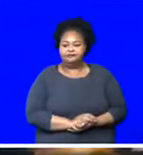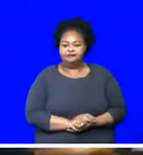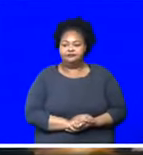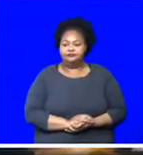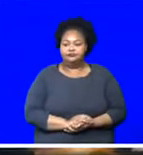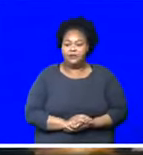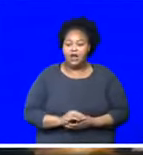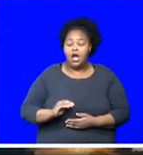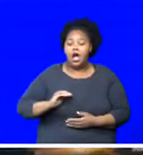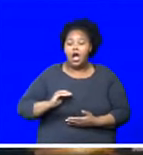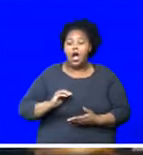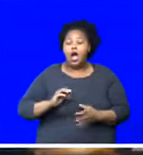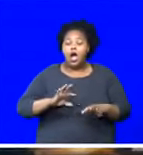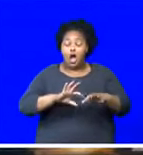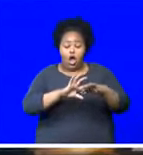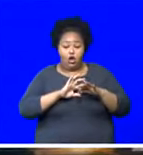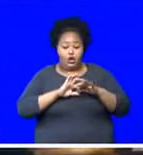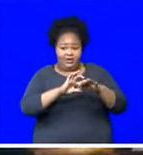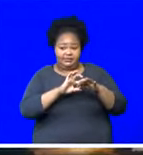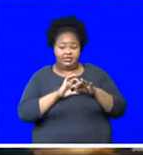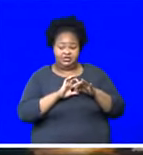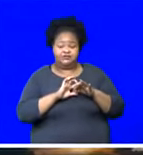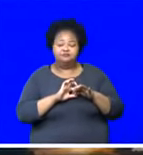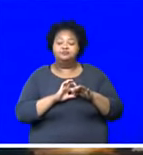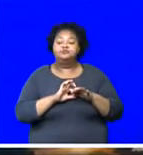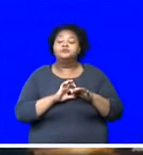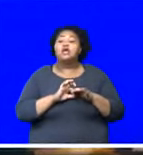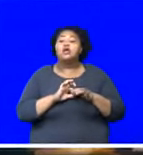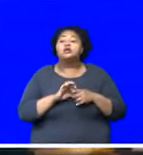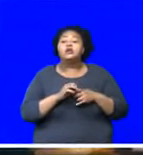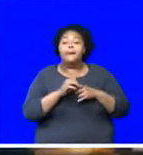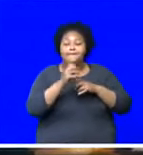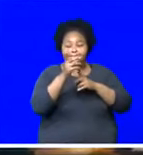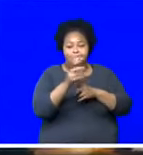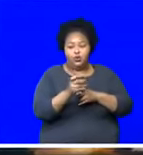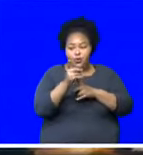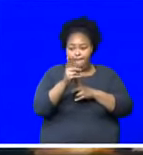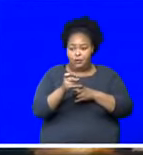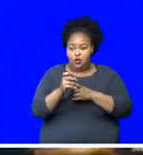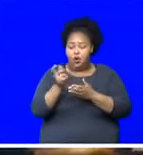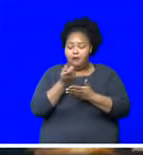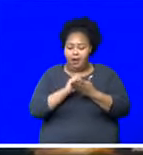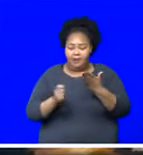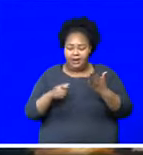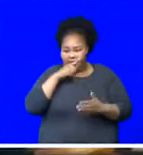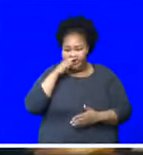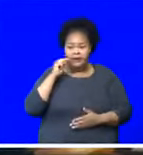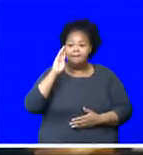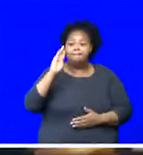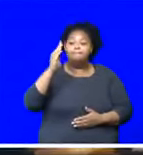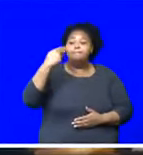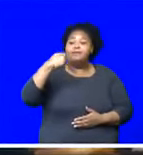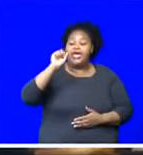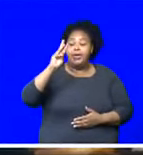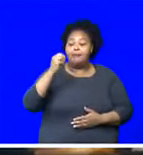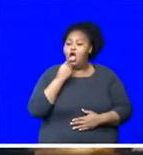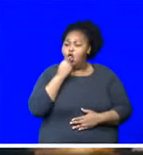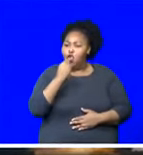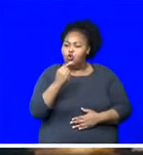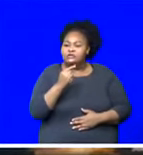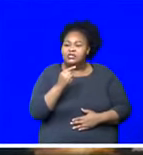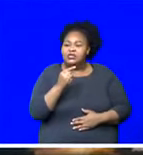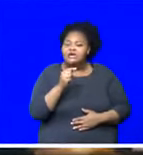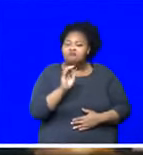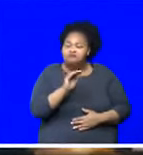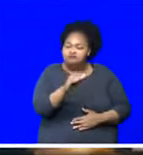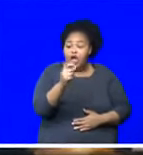Maparano enhlangano yemidlalo yokudubula lapha eVenue Eswatini Shooting Association Dumisa Bembe uthi masinyane lenhlangano etawudlalisa umcuculane